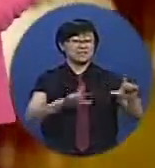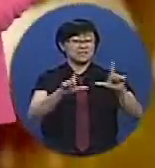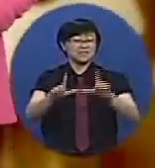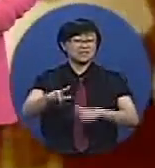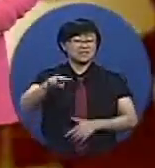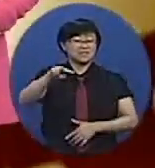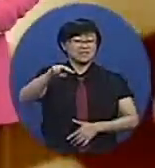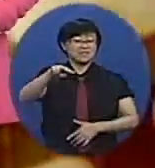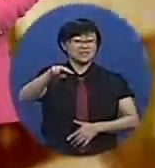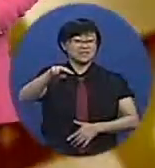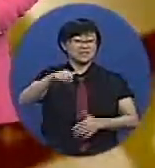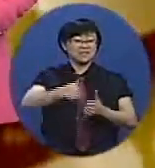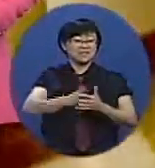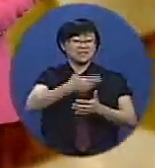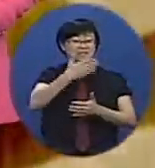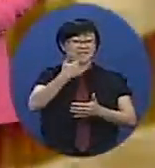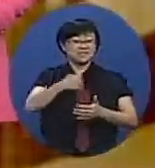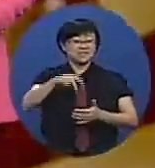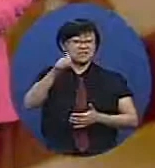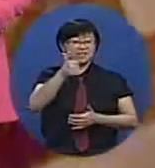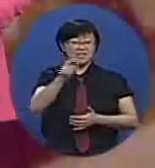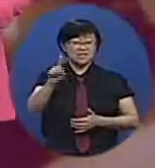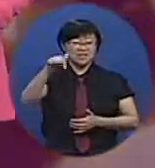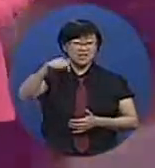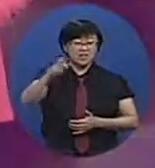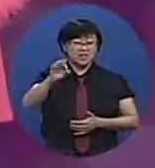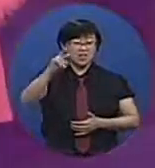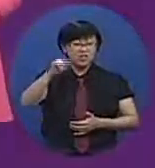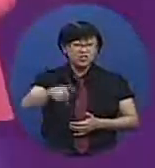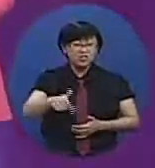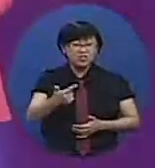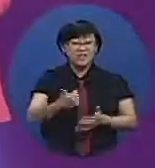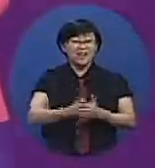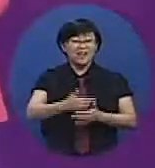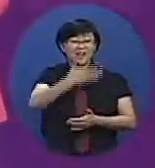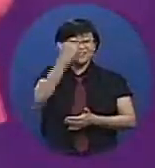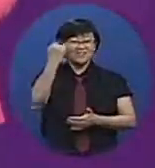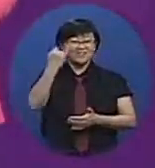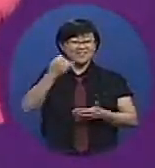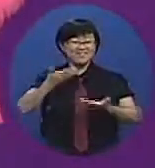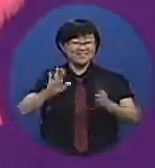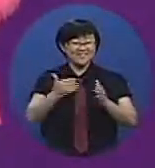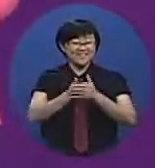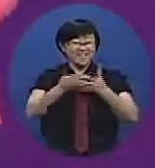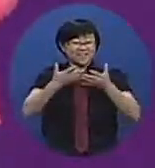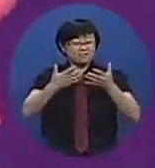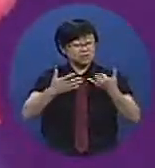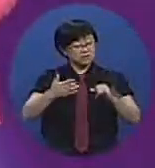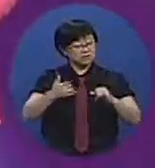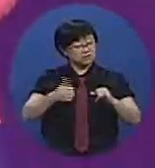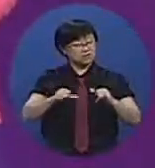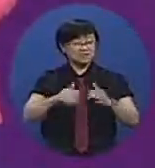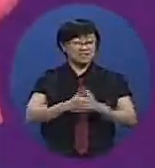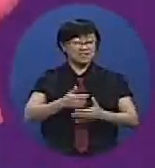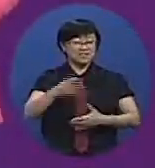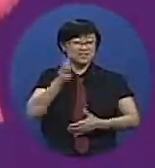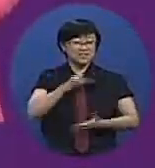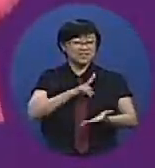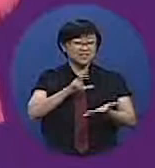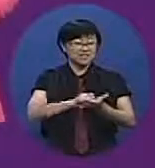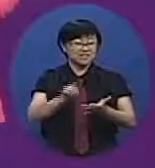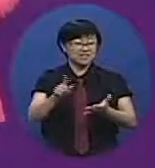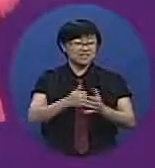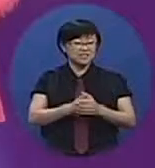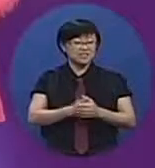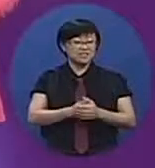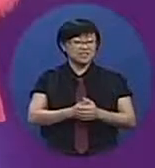네. 엊그제 할머니 된 하경순입니다. 네. 아우, 할머니 되셨어요? 네. 야, 아이고, 어떤 하는, 노래 불러주시겠어요? 네.